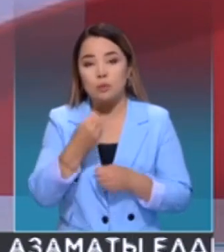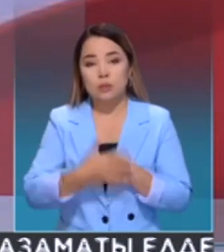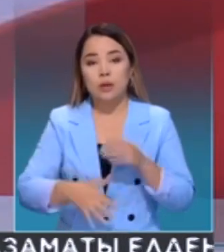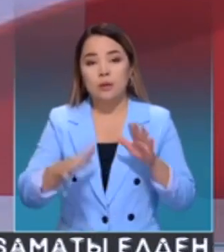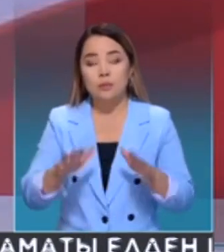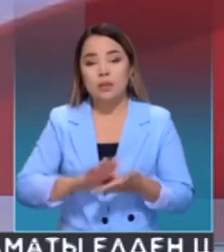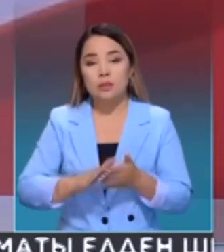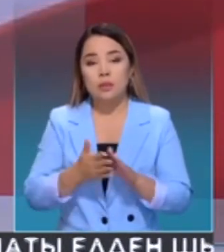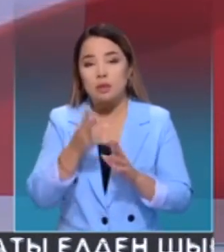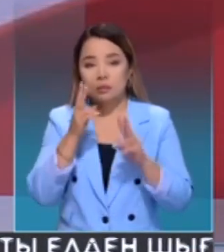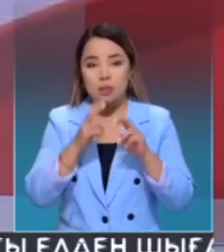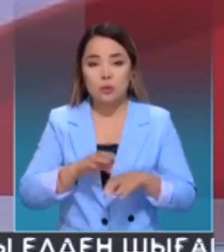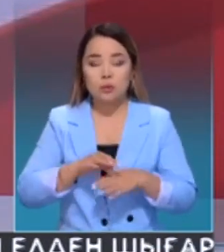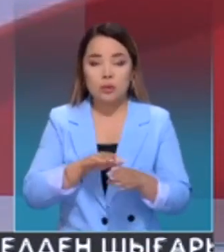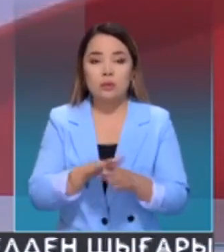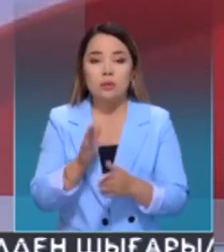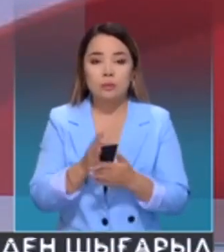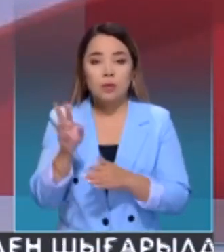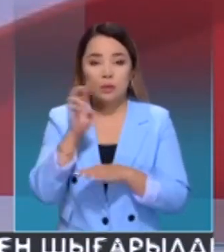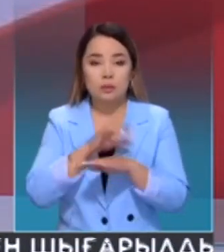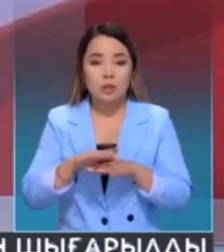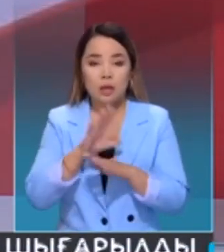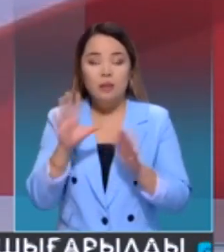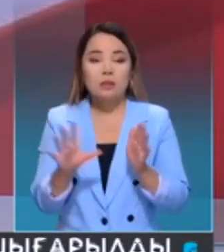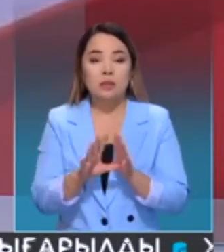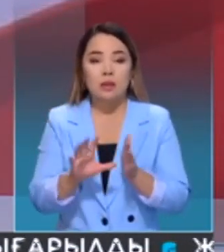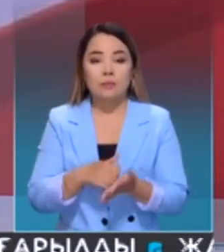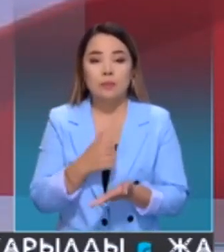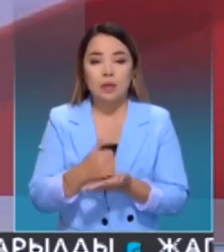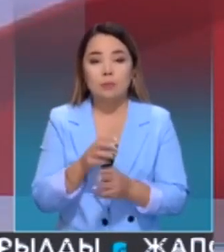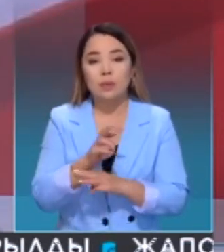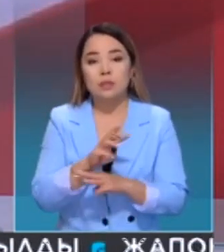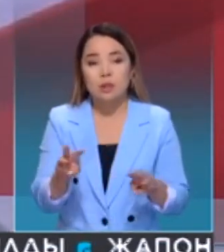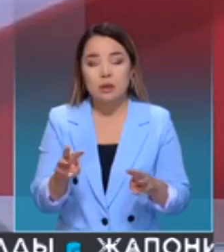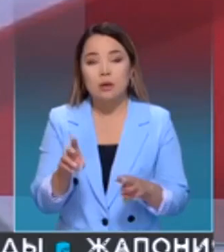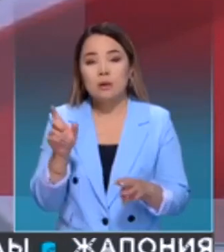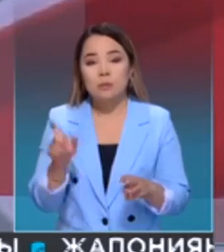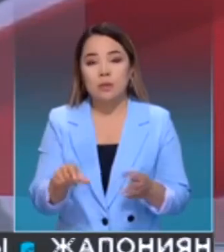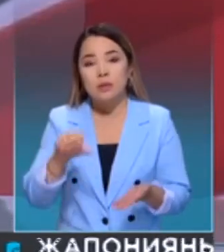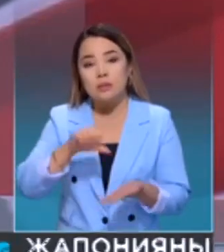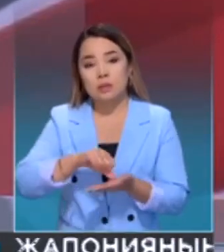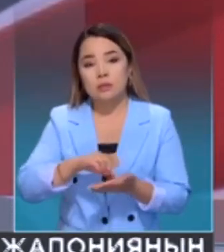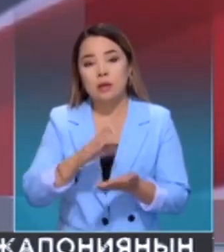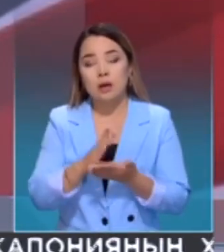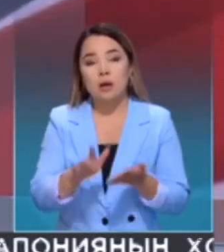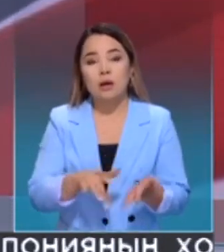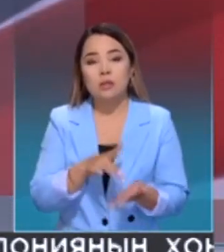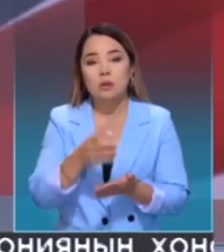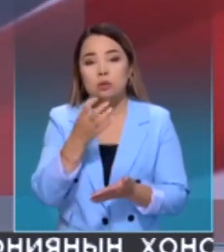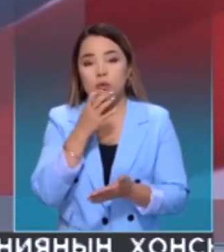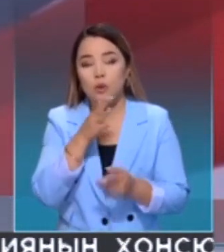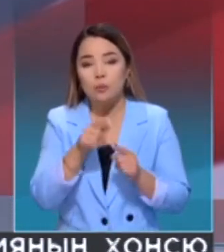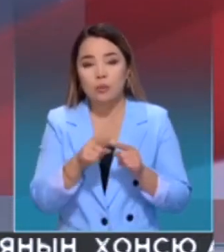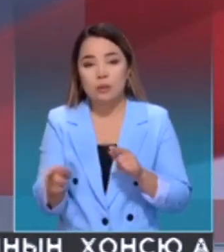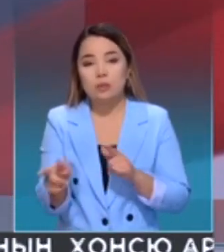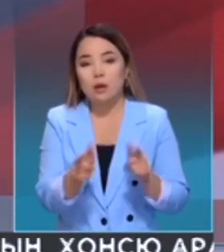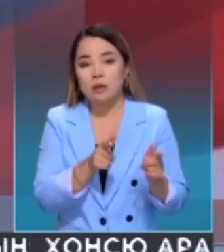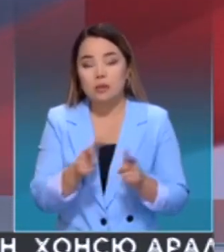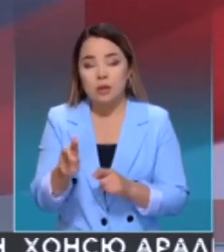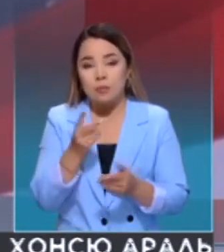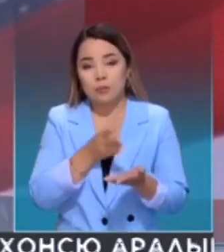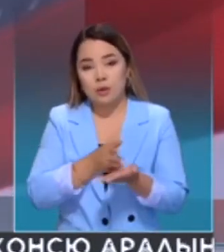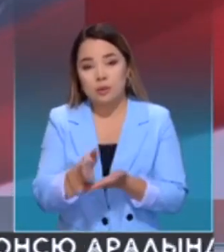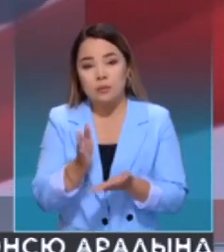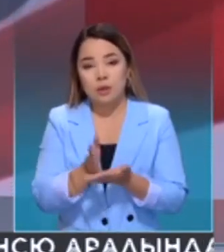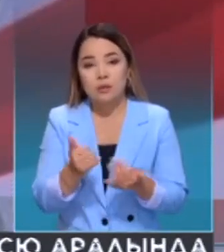орталығының жай-күйін де көрсетті. Елдің бас энергетика министр Алмас Адам Сәтқалиев қаланың жылу маусымына дайындығын